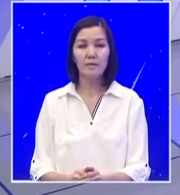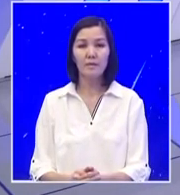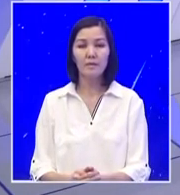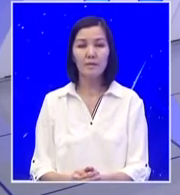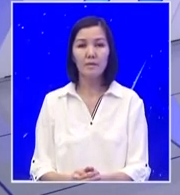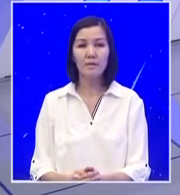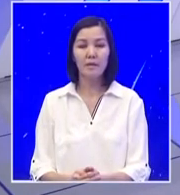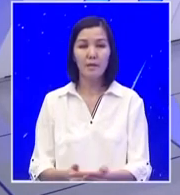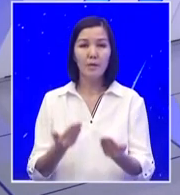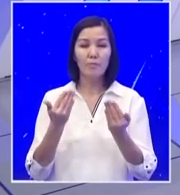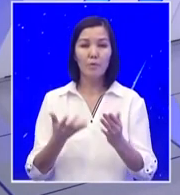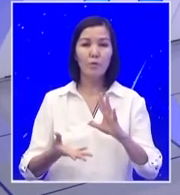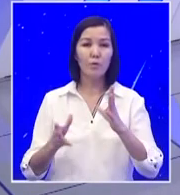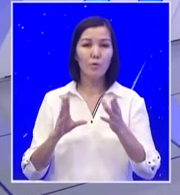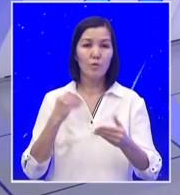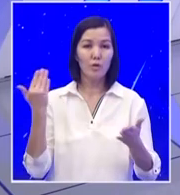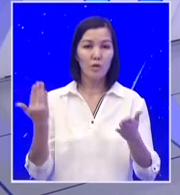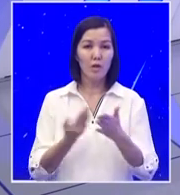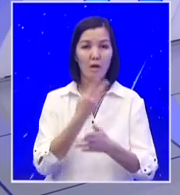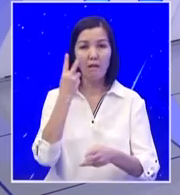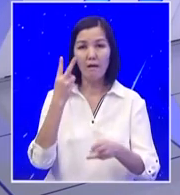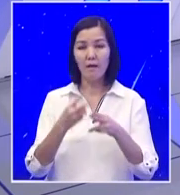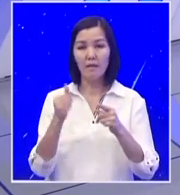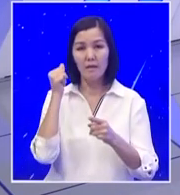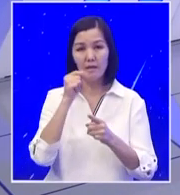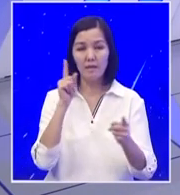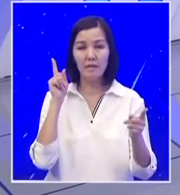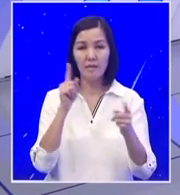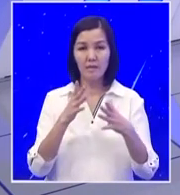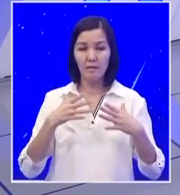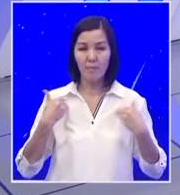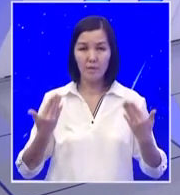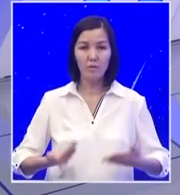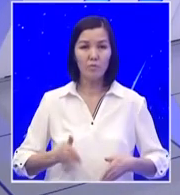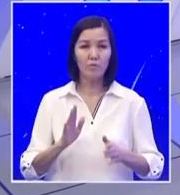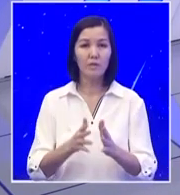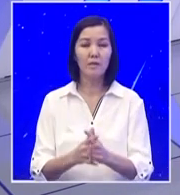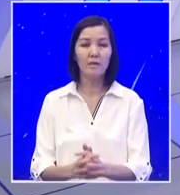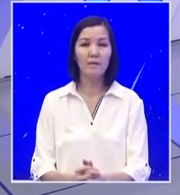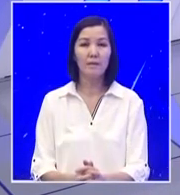Бүгінгі ептен ақпараттар легі осындай. Келесі эфирде жүздескенше аман сау болыңыздар.